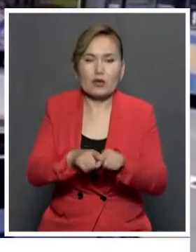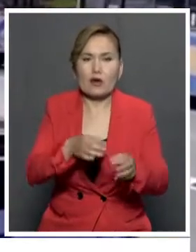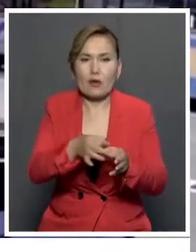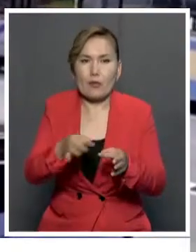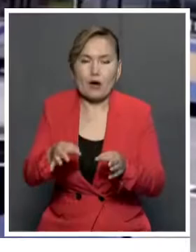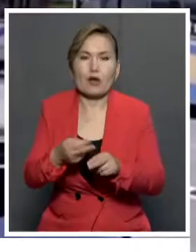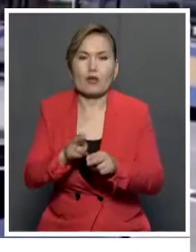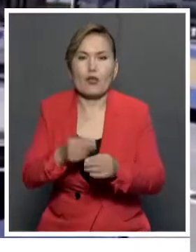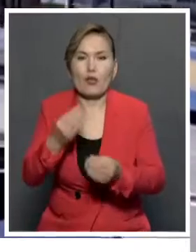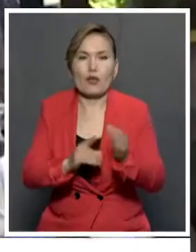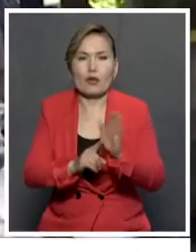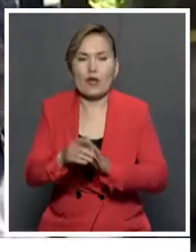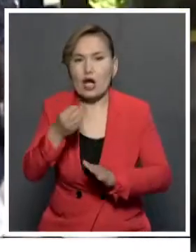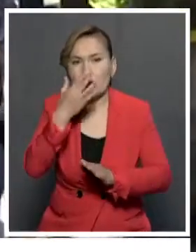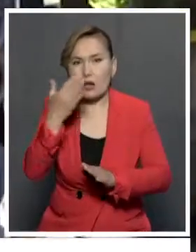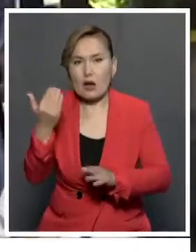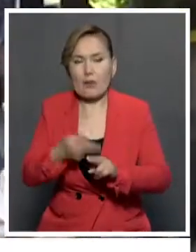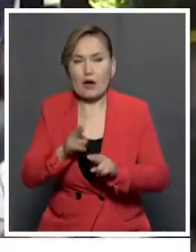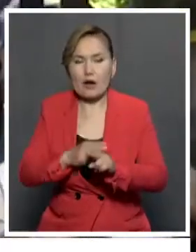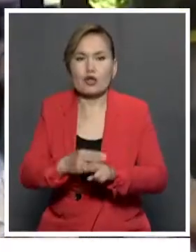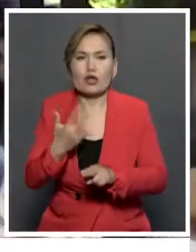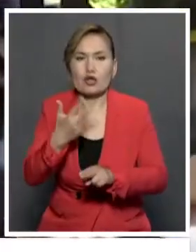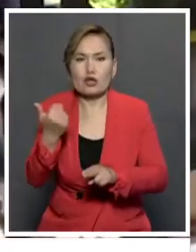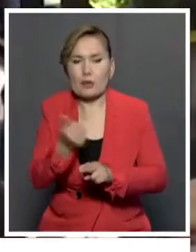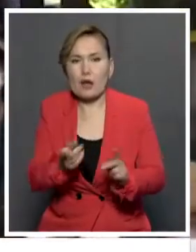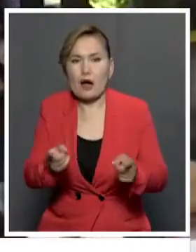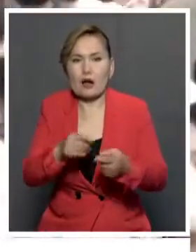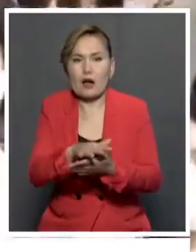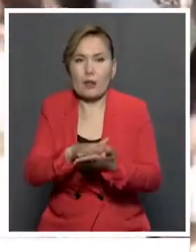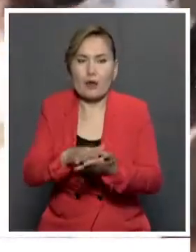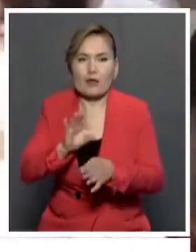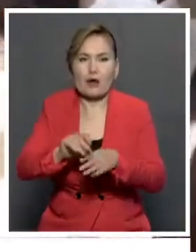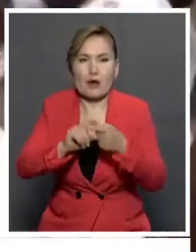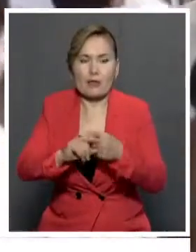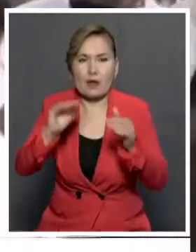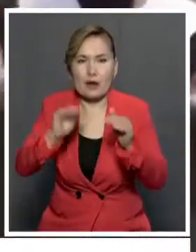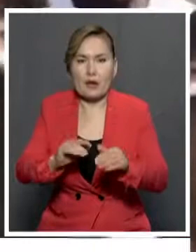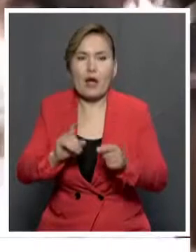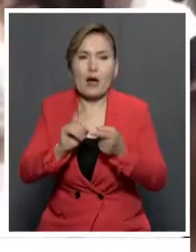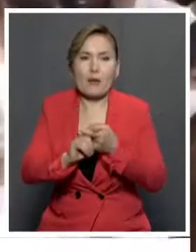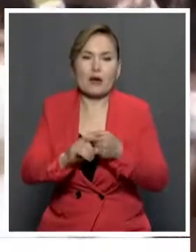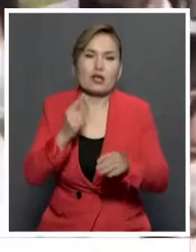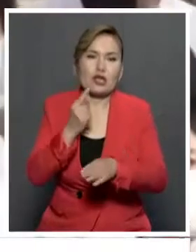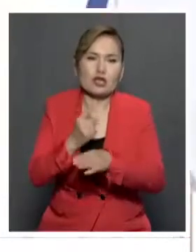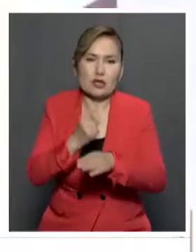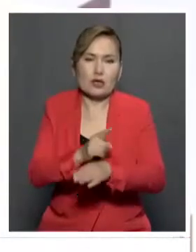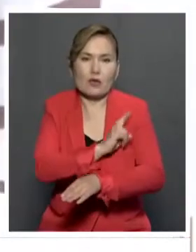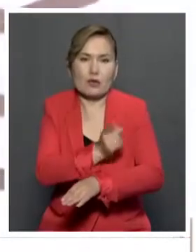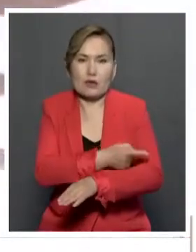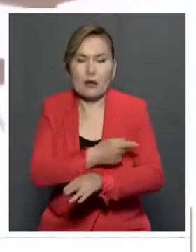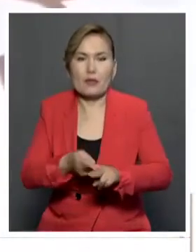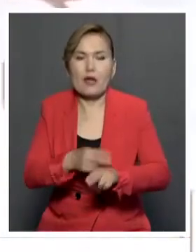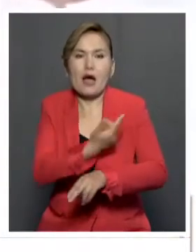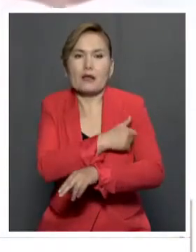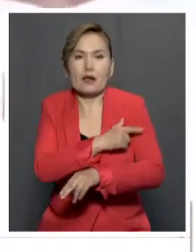жатыр. Жапония төтенше жағдай режимін тағы 3 аптаға ұзартты. Елдегі эпидахуал нашарлауына байланысты шектеу шаралары күшейтіліп жатыр.